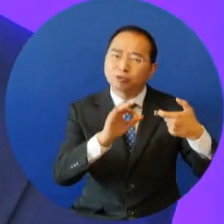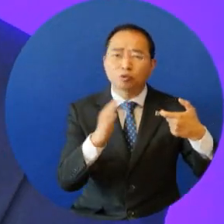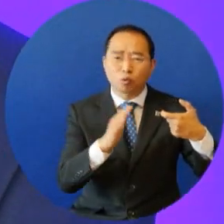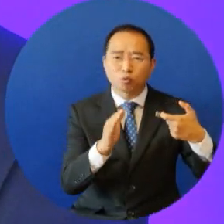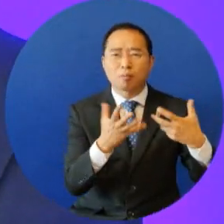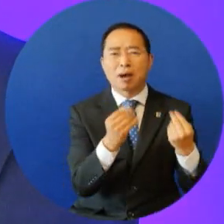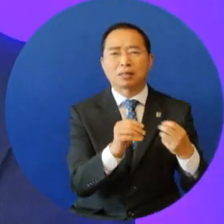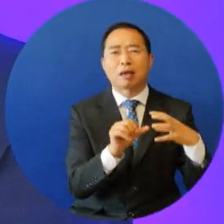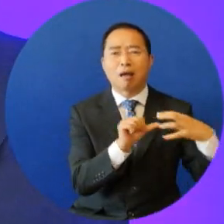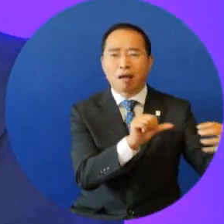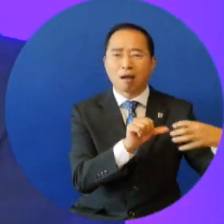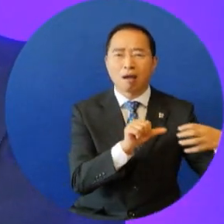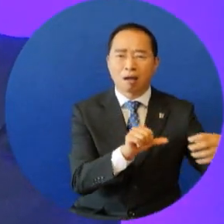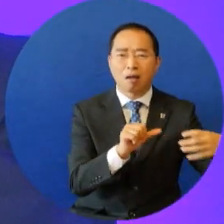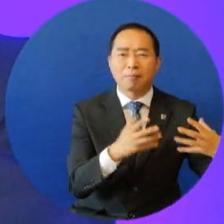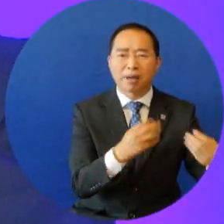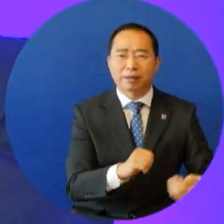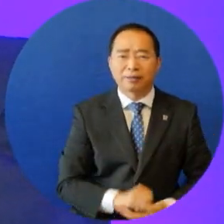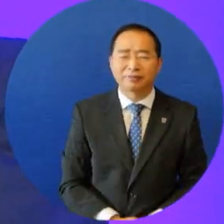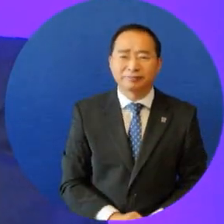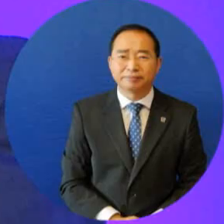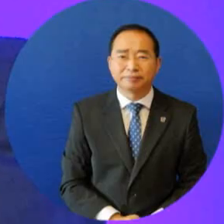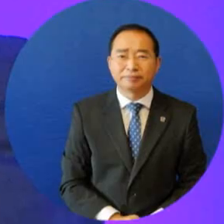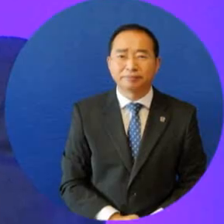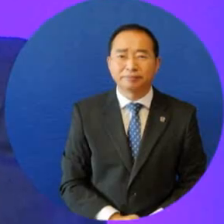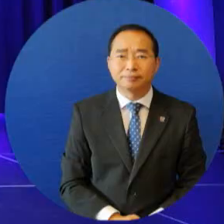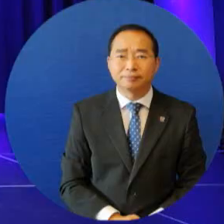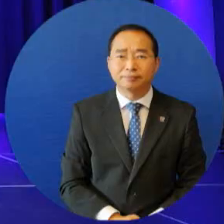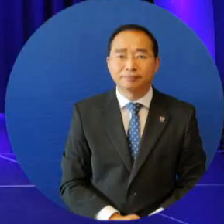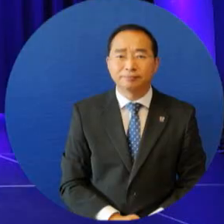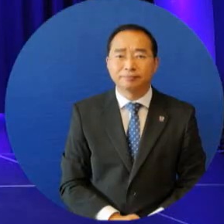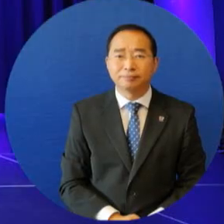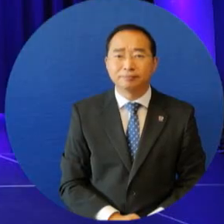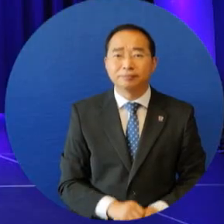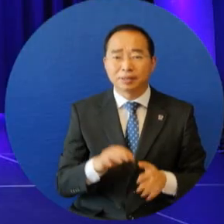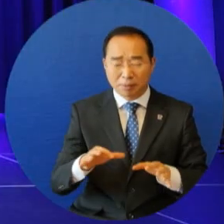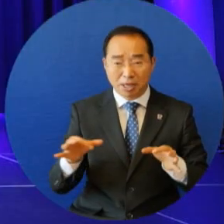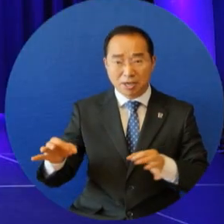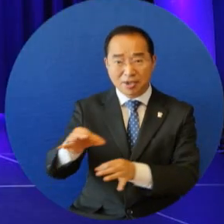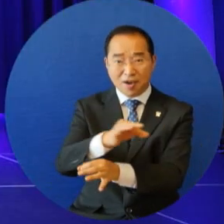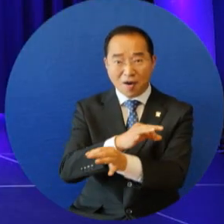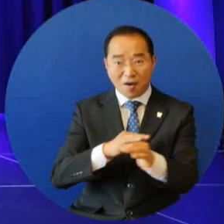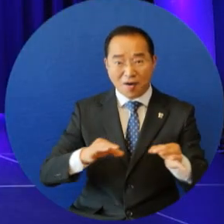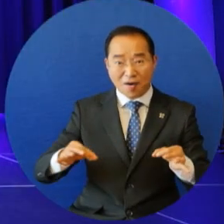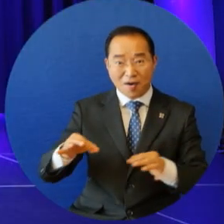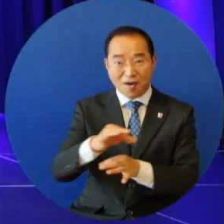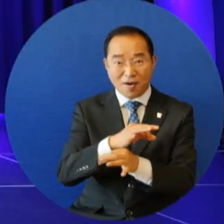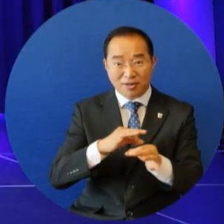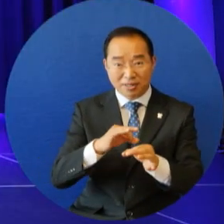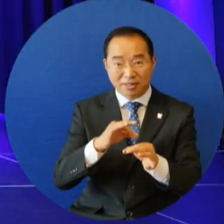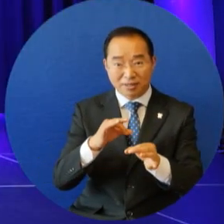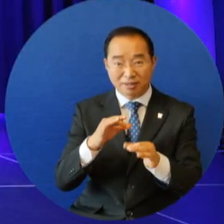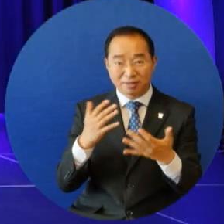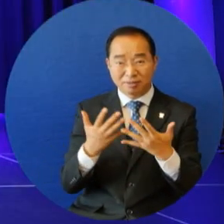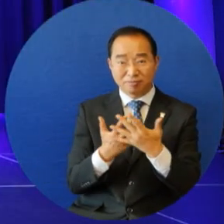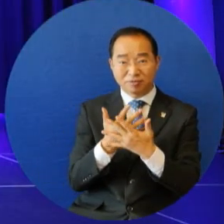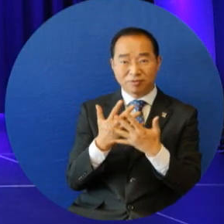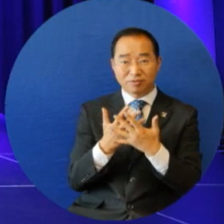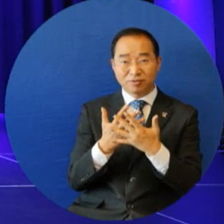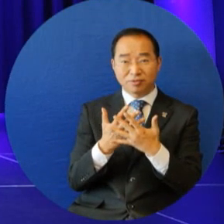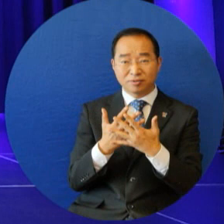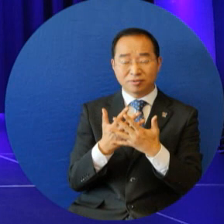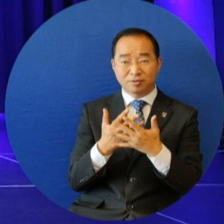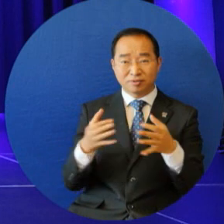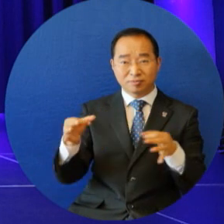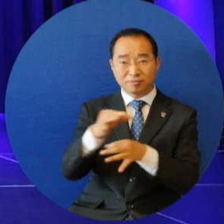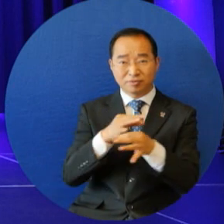60%에 도달할 정도로 굉장히 산업용 수요가 많아요. 그래서 경기가